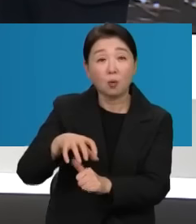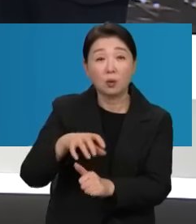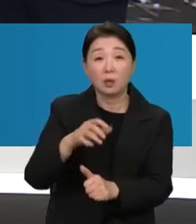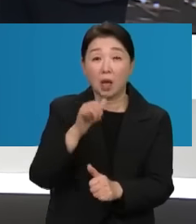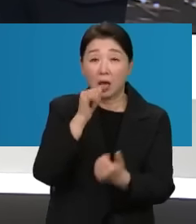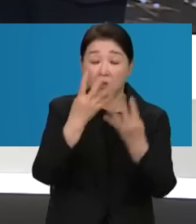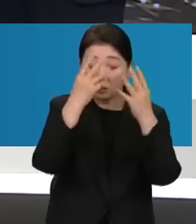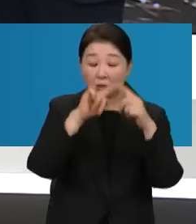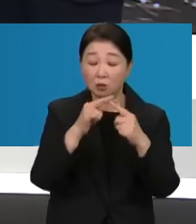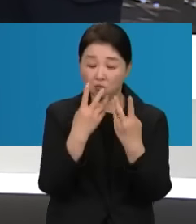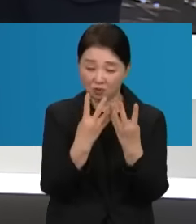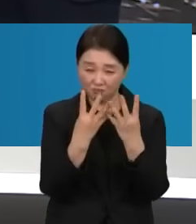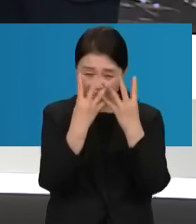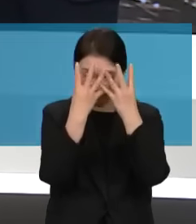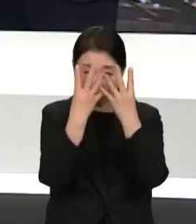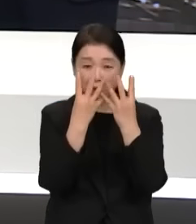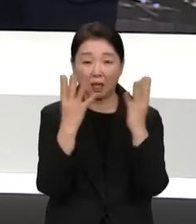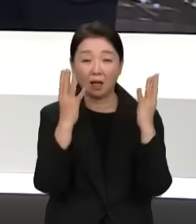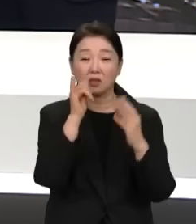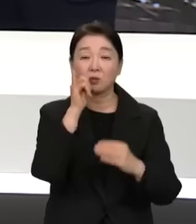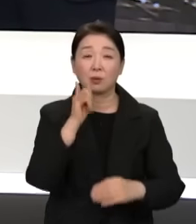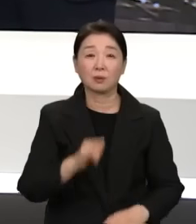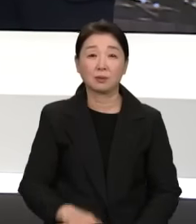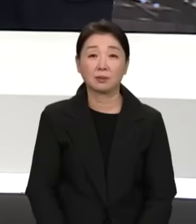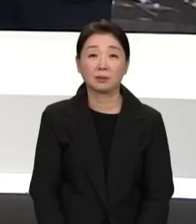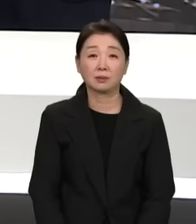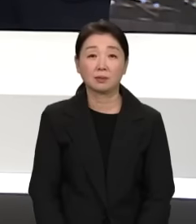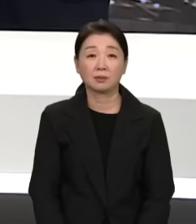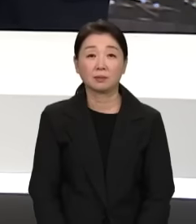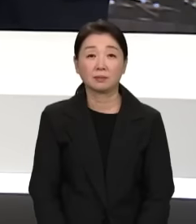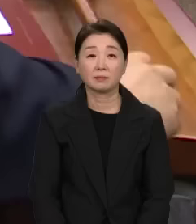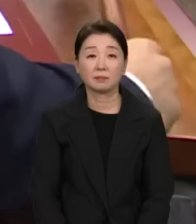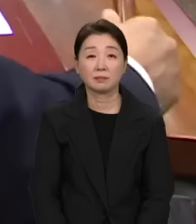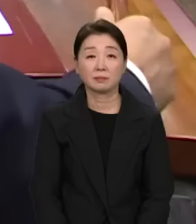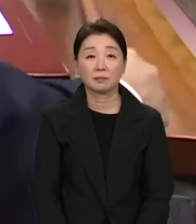쇠창살로 둘러쳐진 곳입니다 박준우 기자의 단독보도입니다